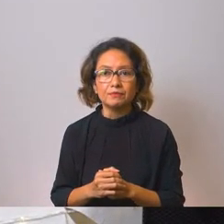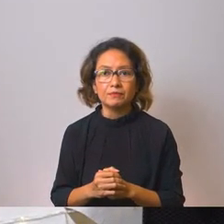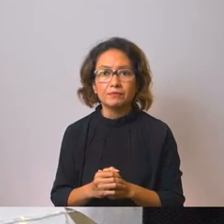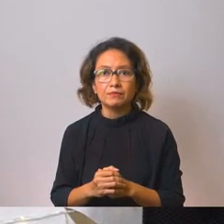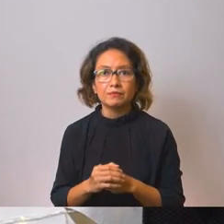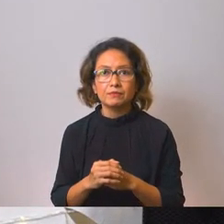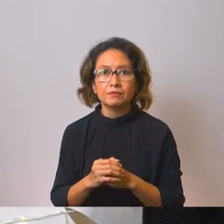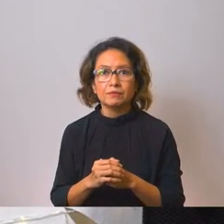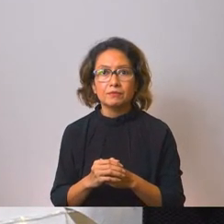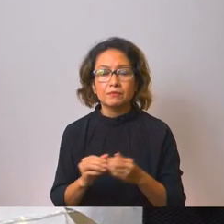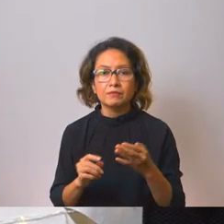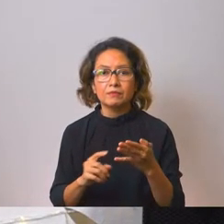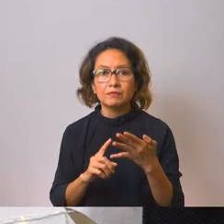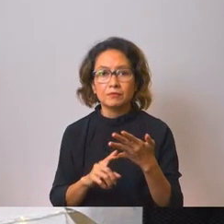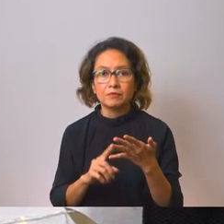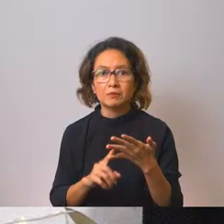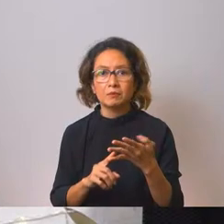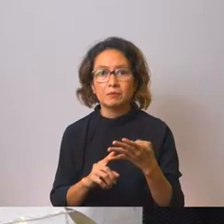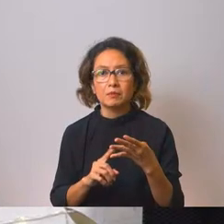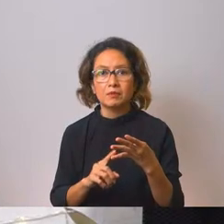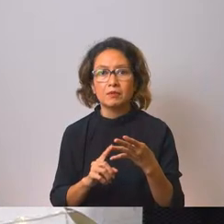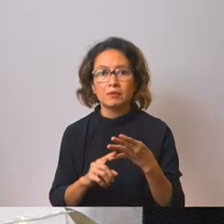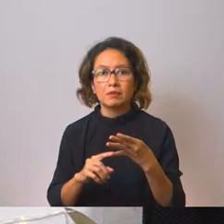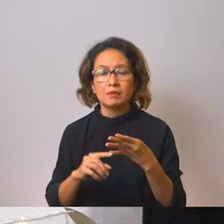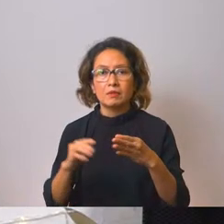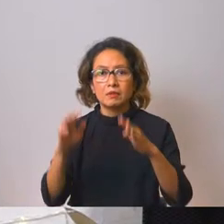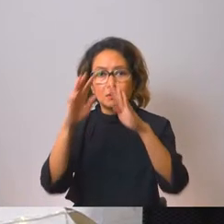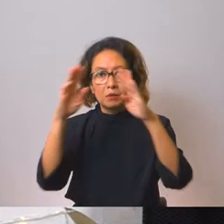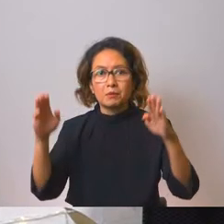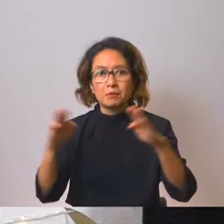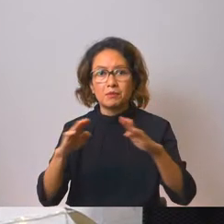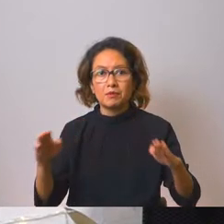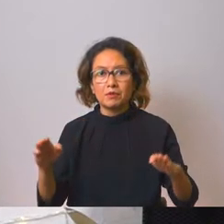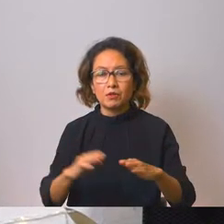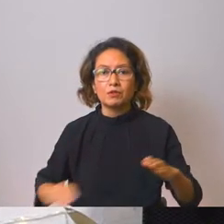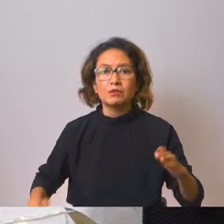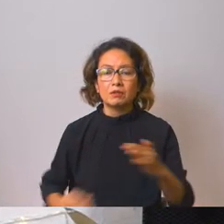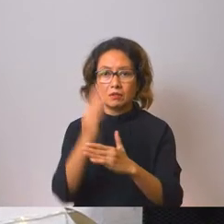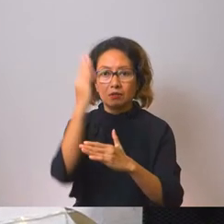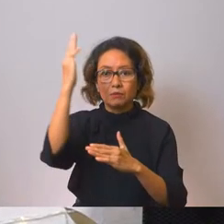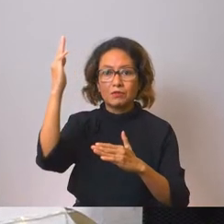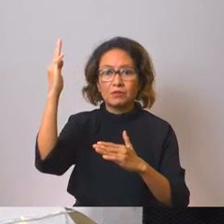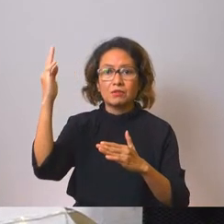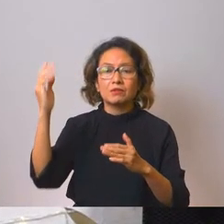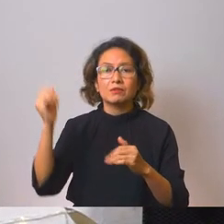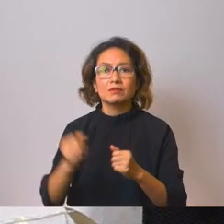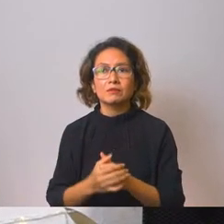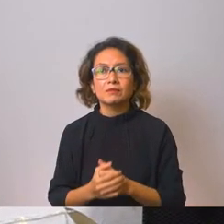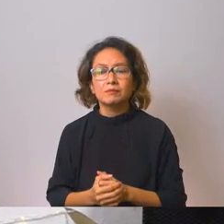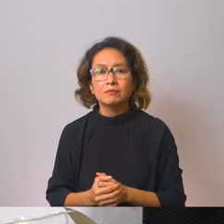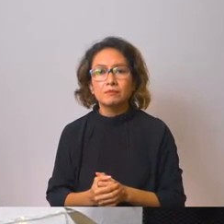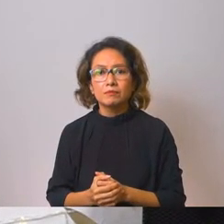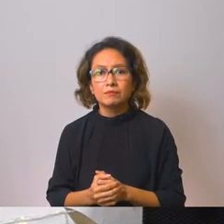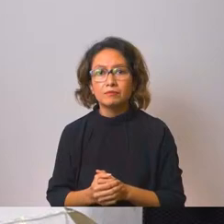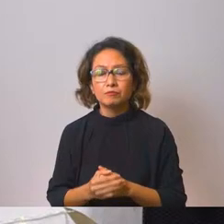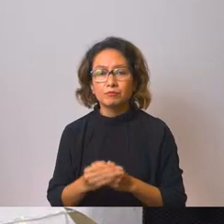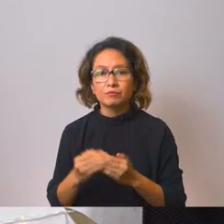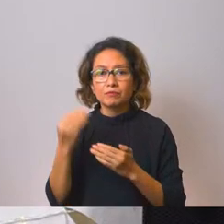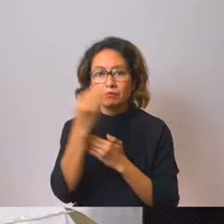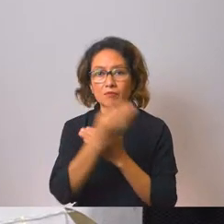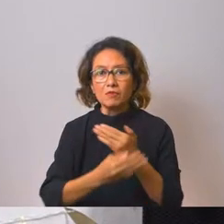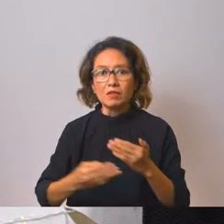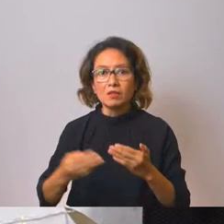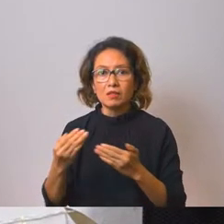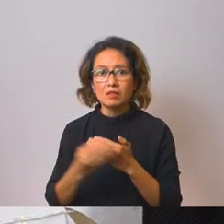Keempat, Beyond Christmas. Kasih oma dan opa kepada cucu, dan kasih cucu kepada oma